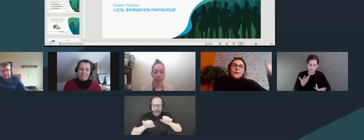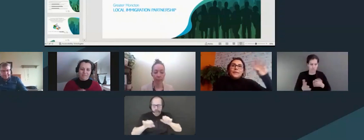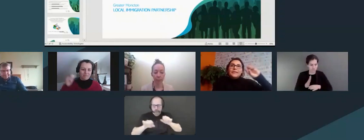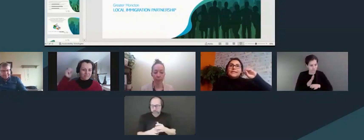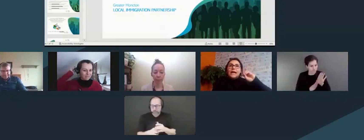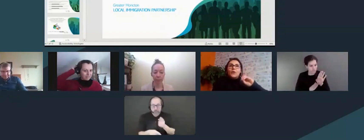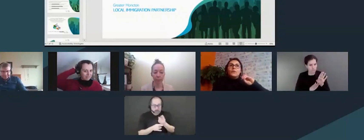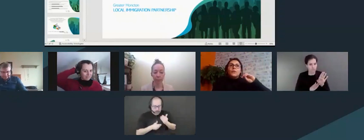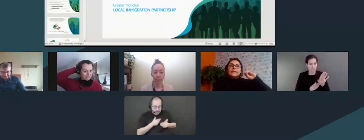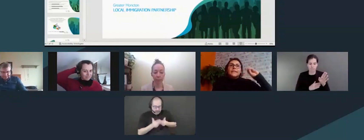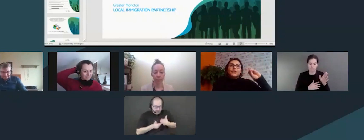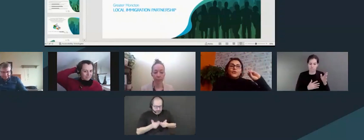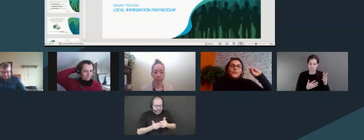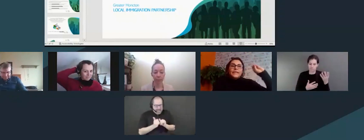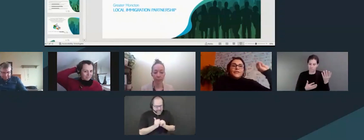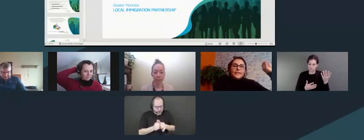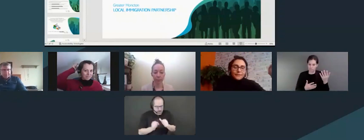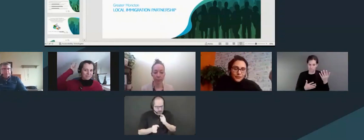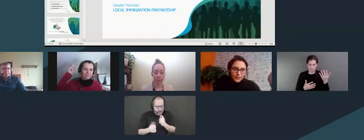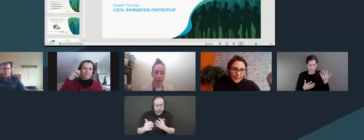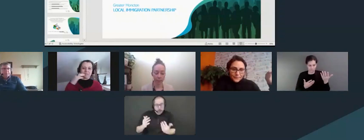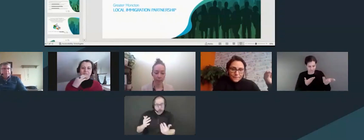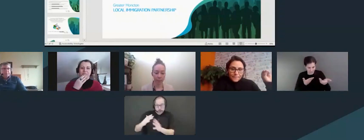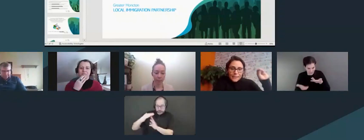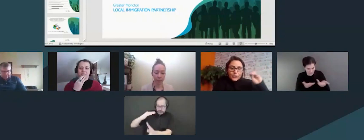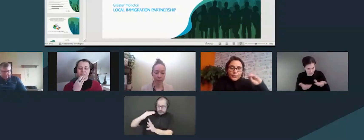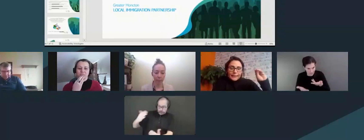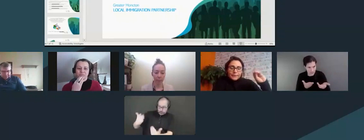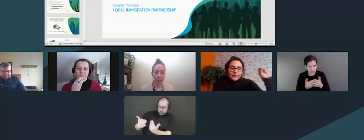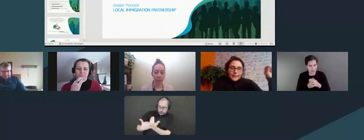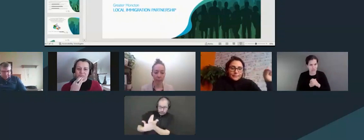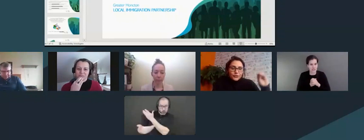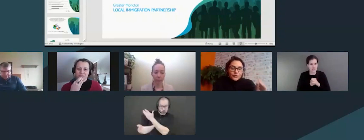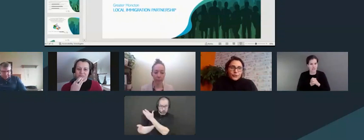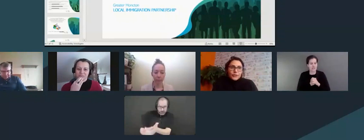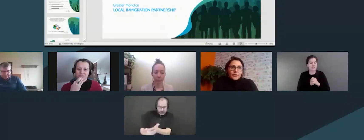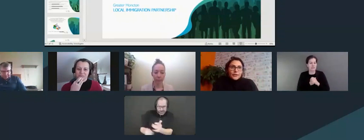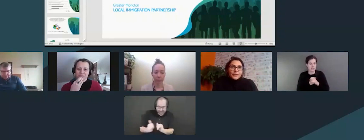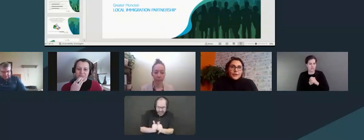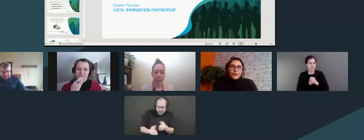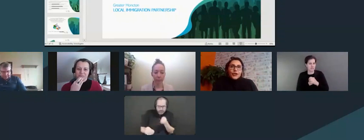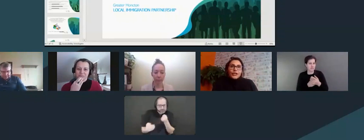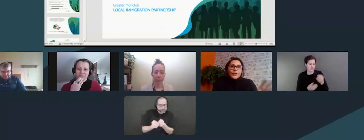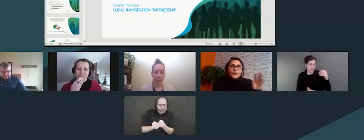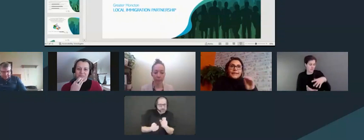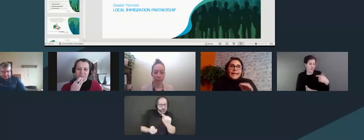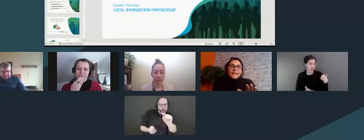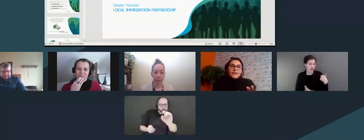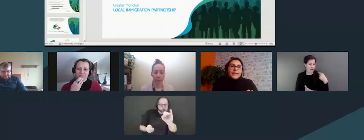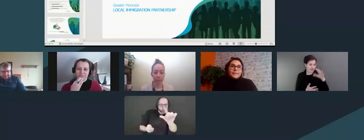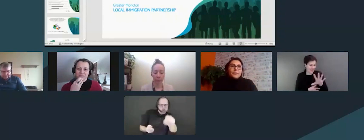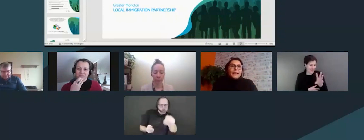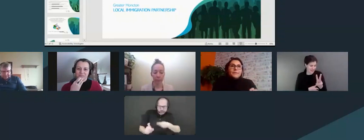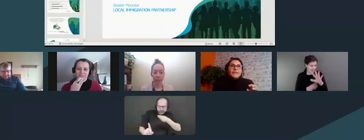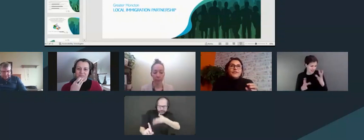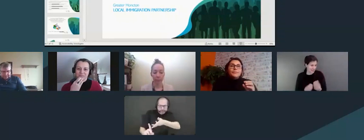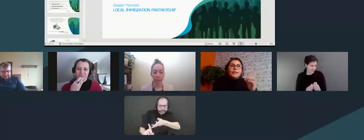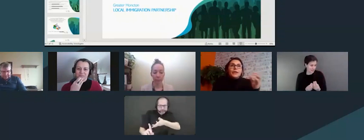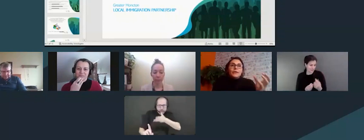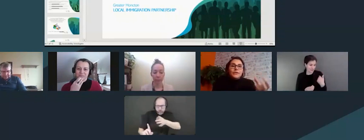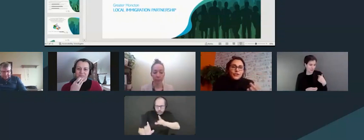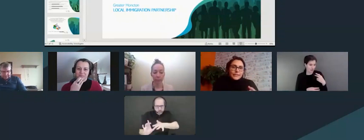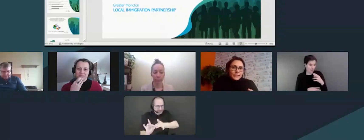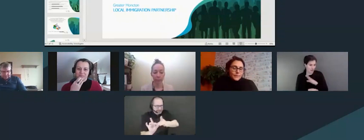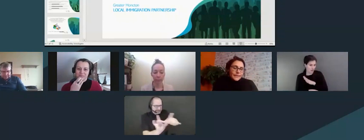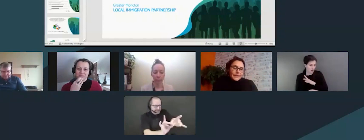justement, de penser aux outils que l'on devrait offrir aux immigrants. Pas seulement pour justement les aider à